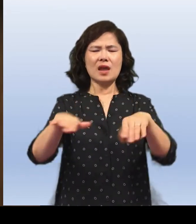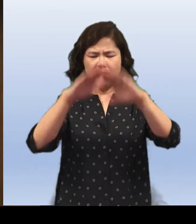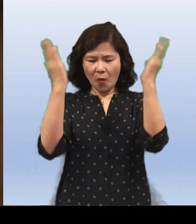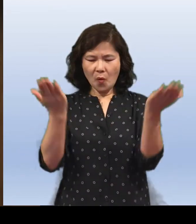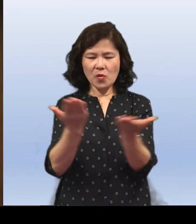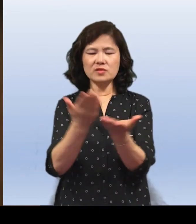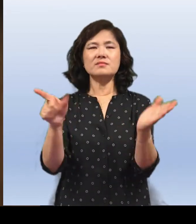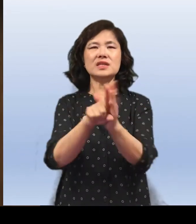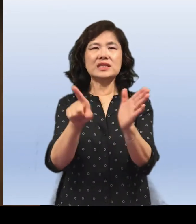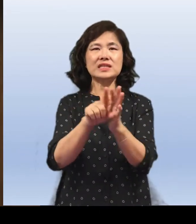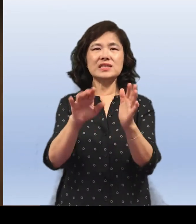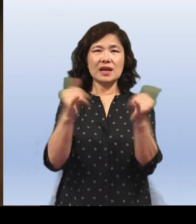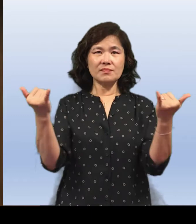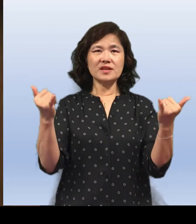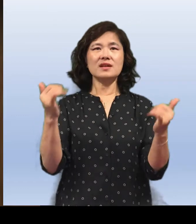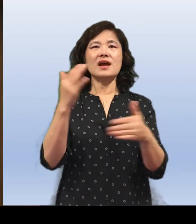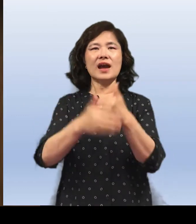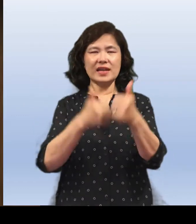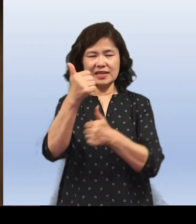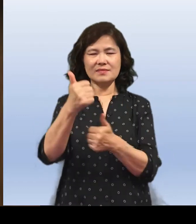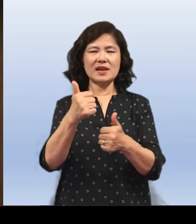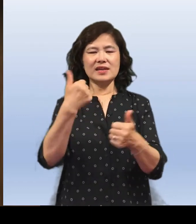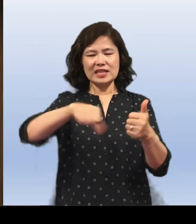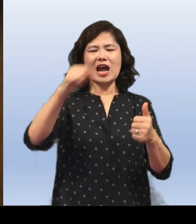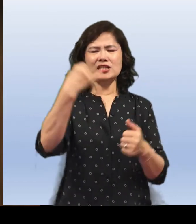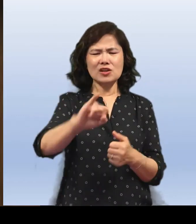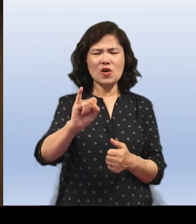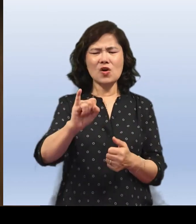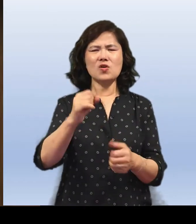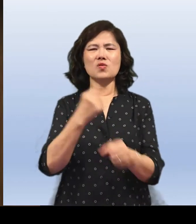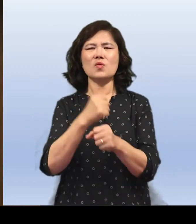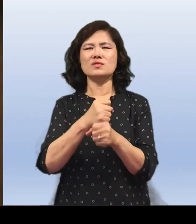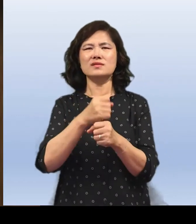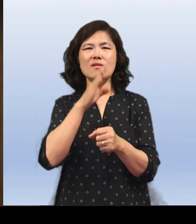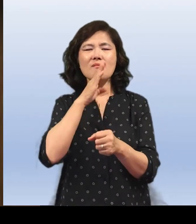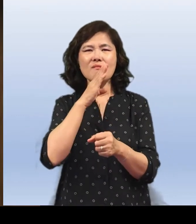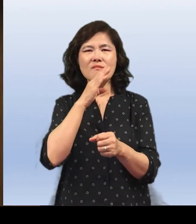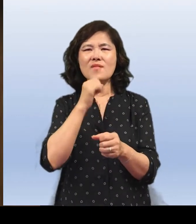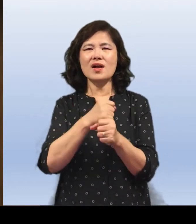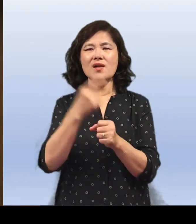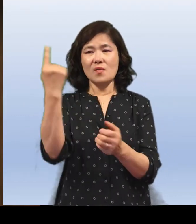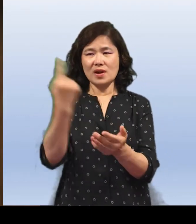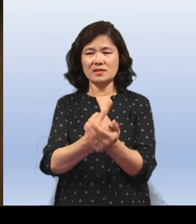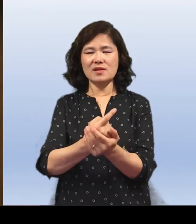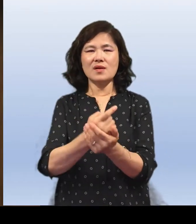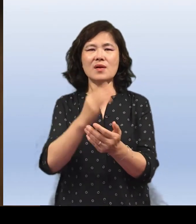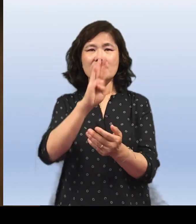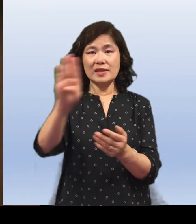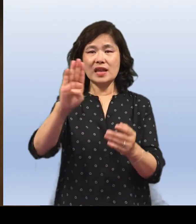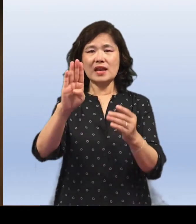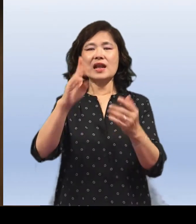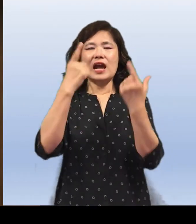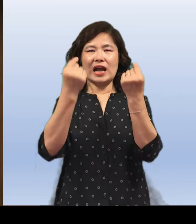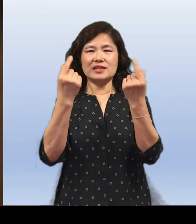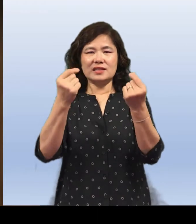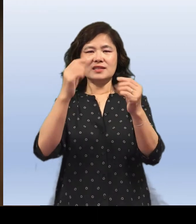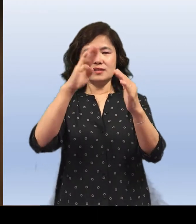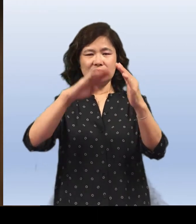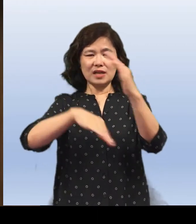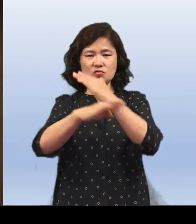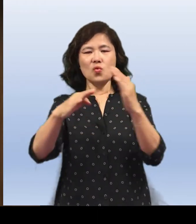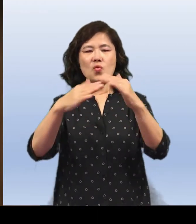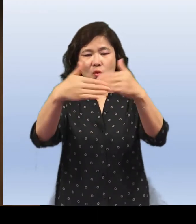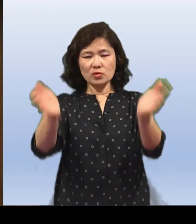그를 믿는 모든 사람들은 하나님의 자녀로 입양되어서 베델이라는 한 가족 공동체를